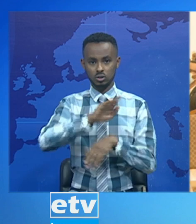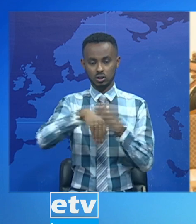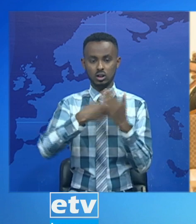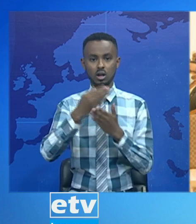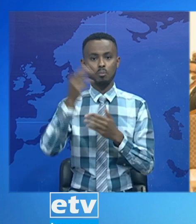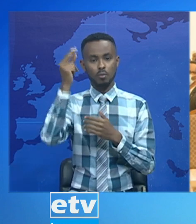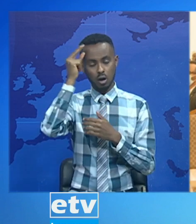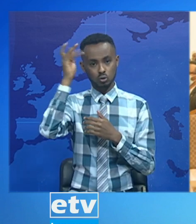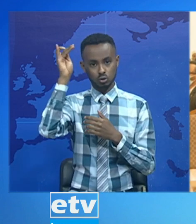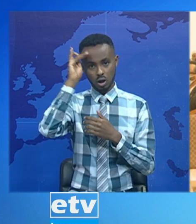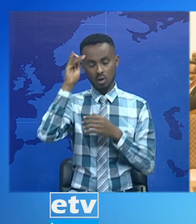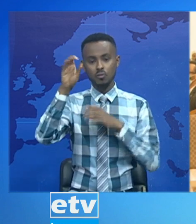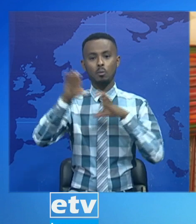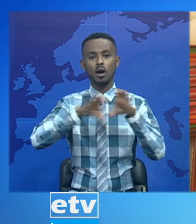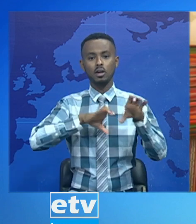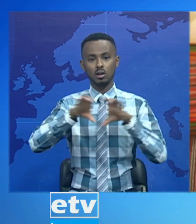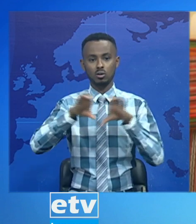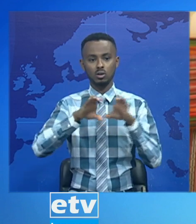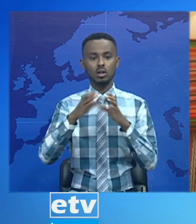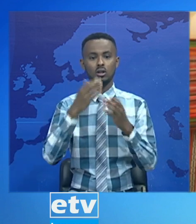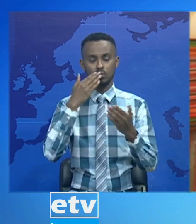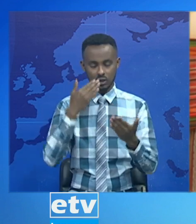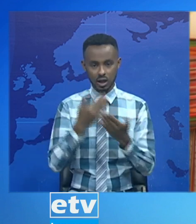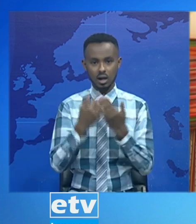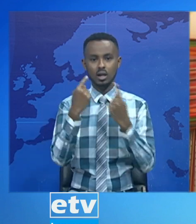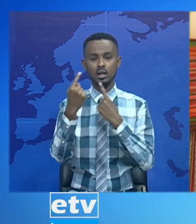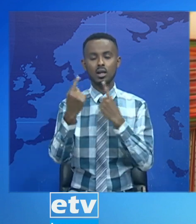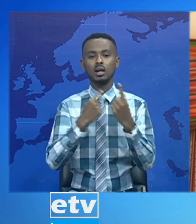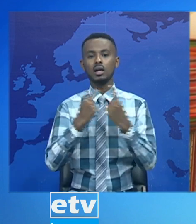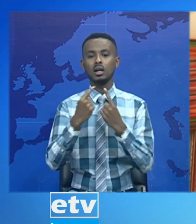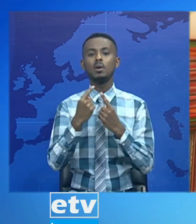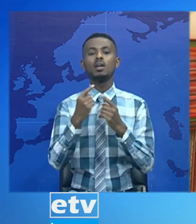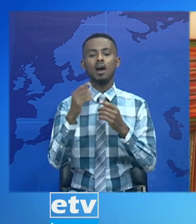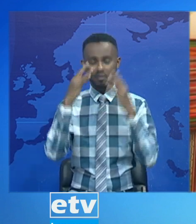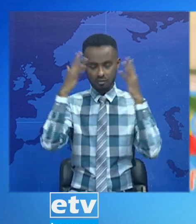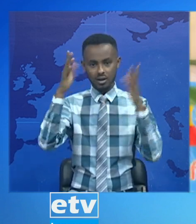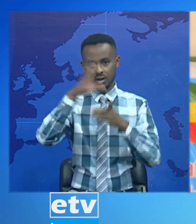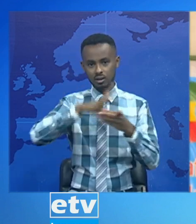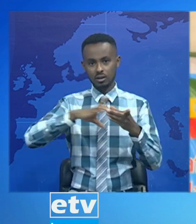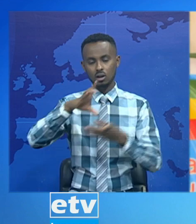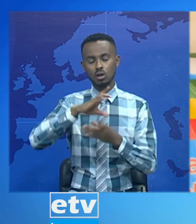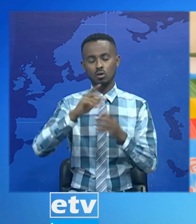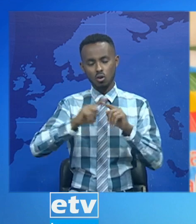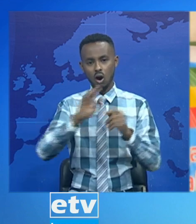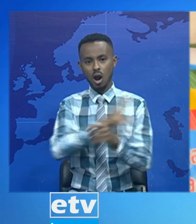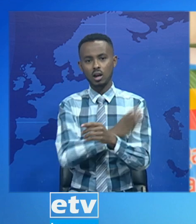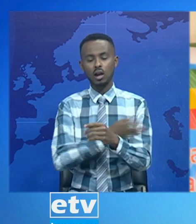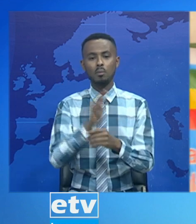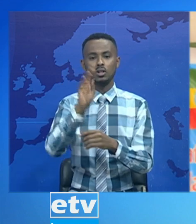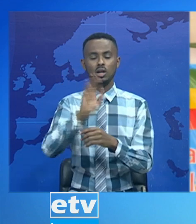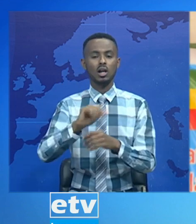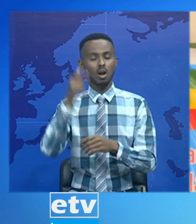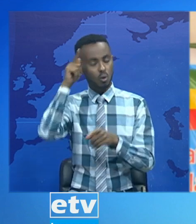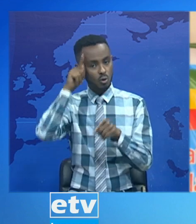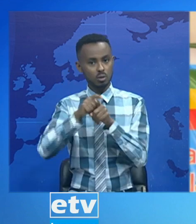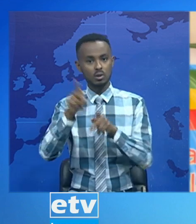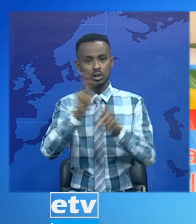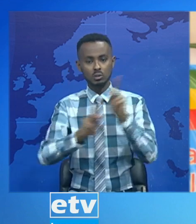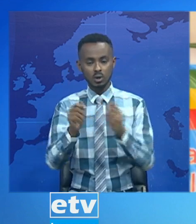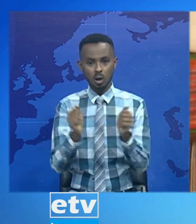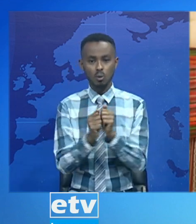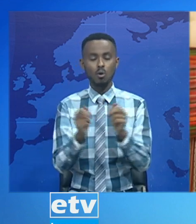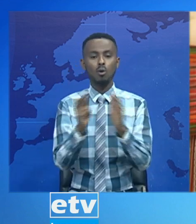ጀነራል ብርሃኑ ጁላ ባደረጉት የምስጋና ንግግርም የአፋር ክልል ልዩ ኃይልና ሚሊሻ ከሌላው ወንድም ህዝብ ጋር በመሆን